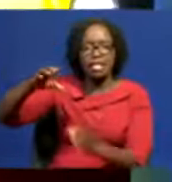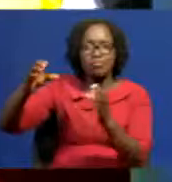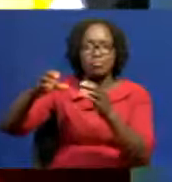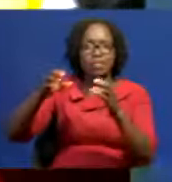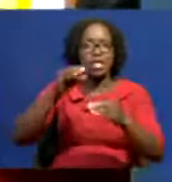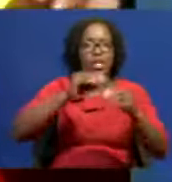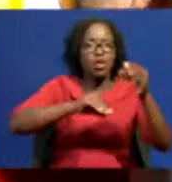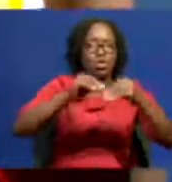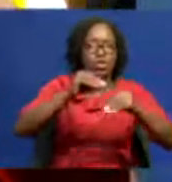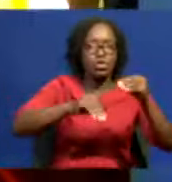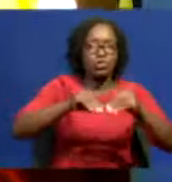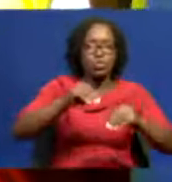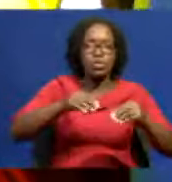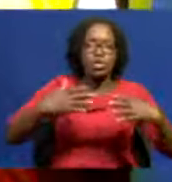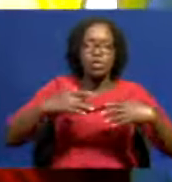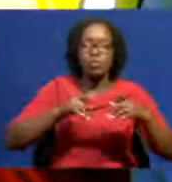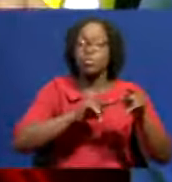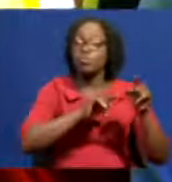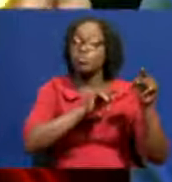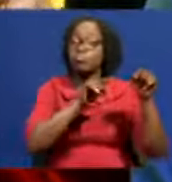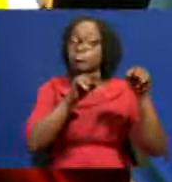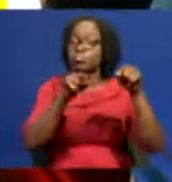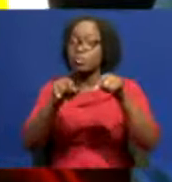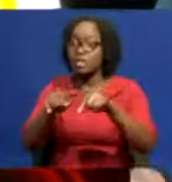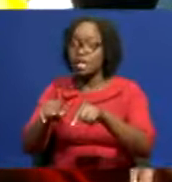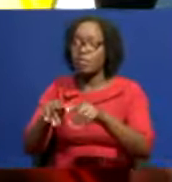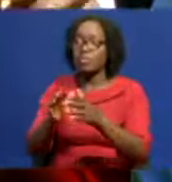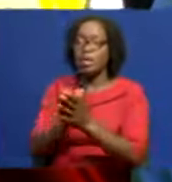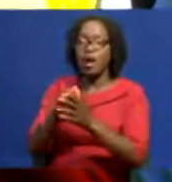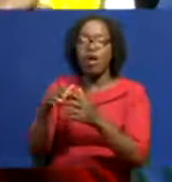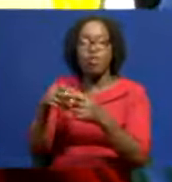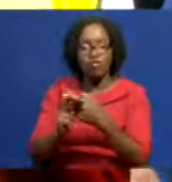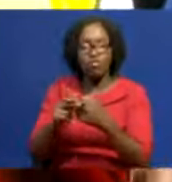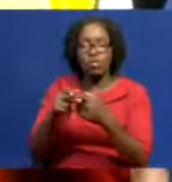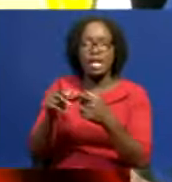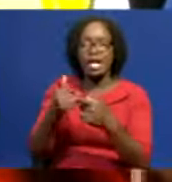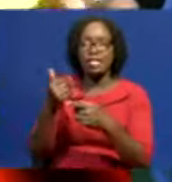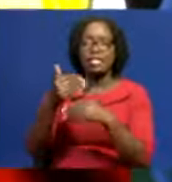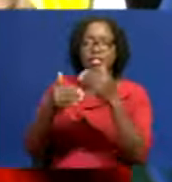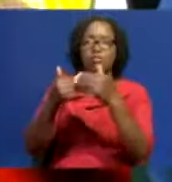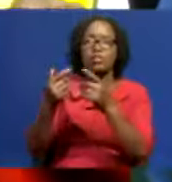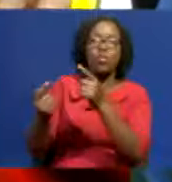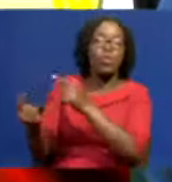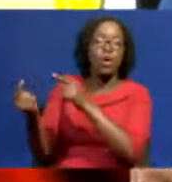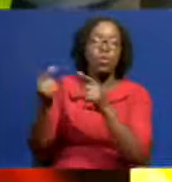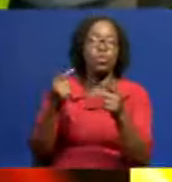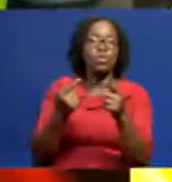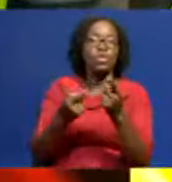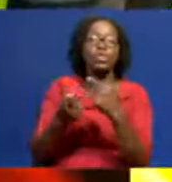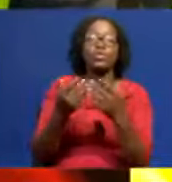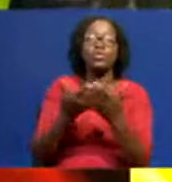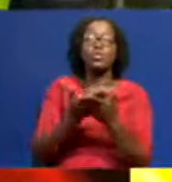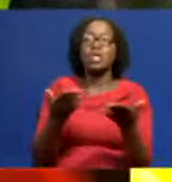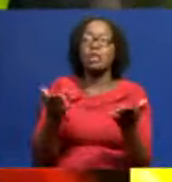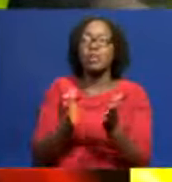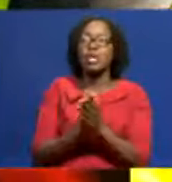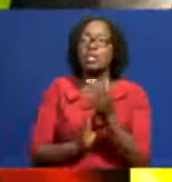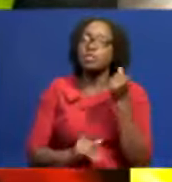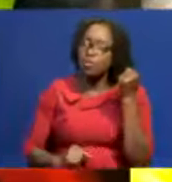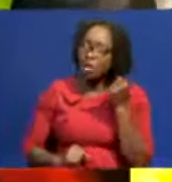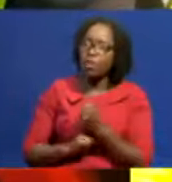imechanga pesa ya watu wake kupika hapa. Na kwa vile ni mavundi, wengine tumewatoa kwa mjengo, wakuje kuhudhuria hii kikao. Tunaunga